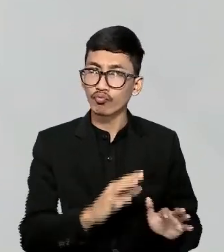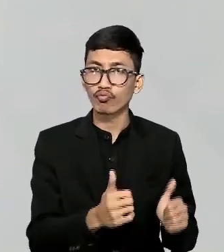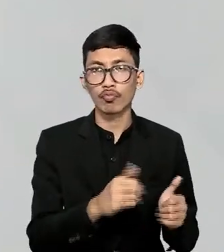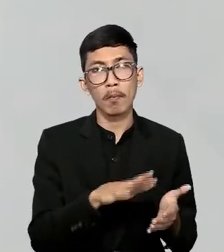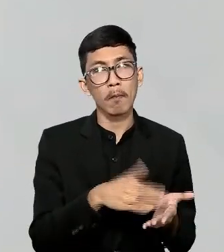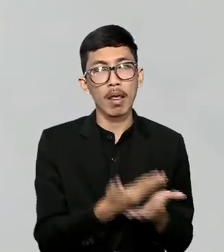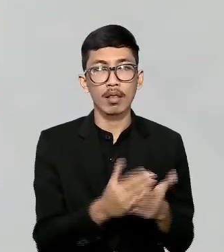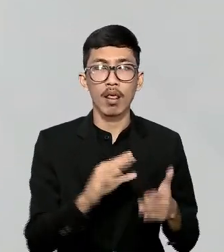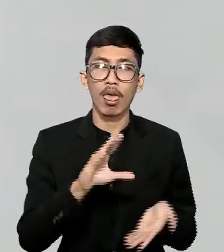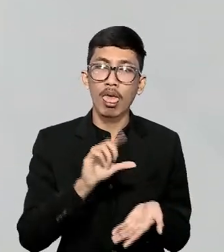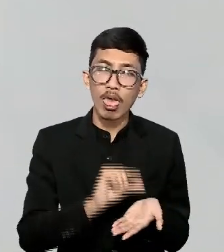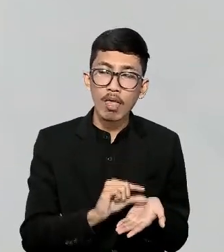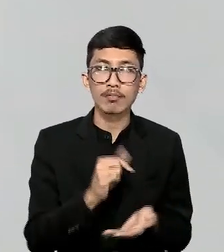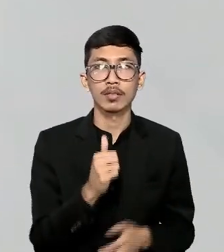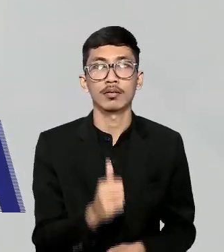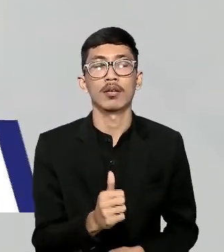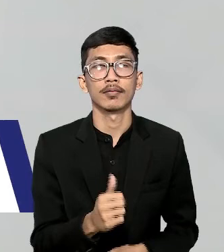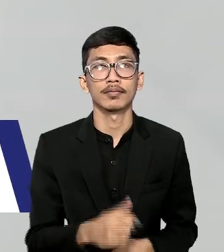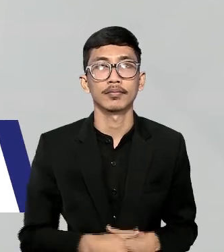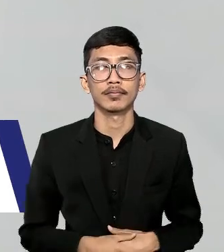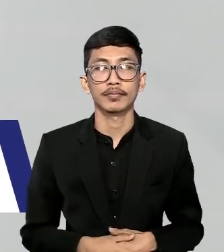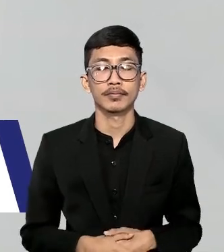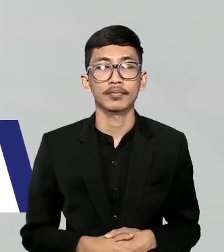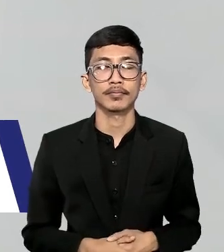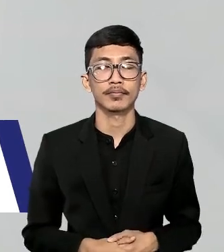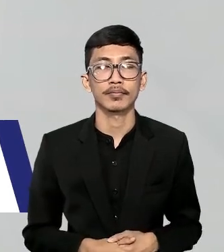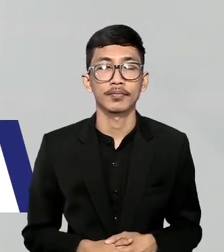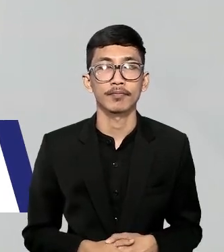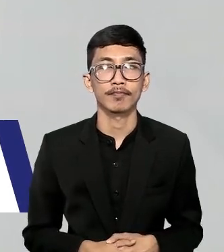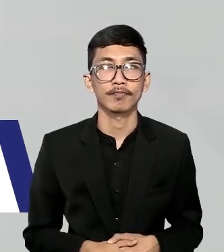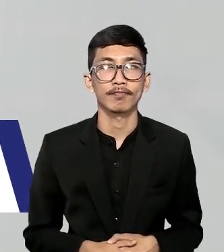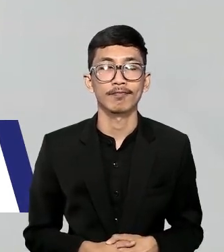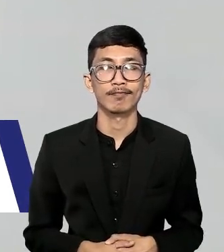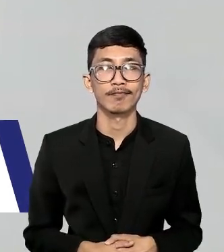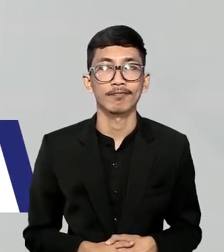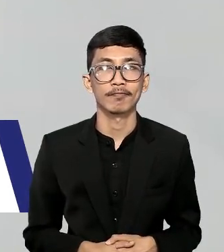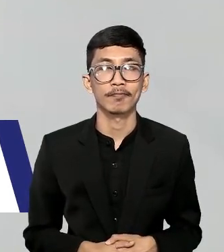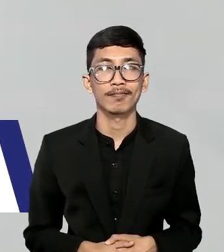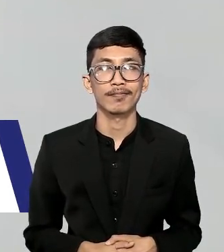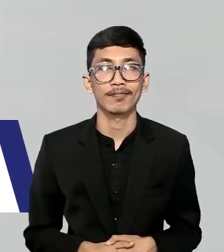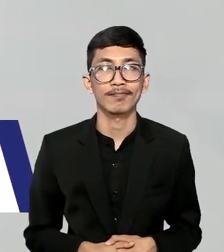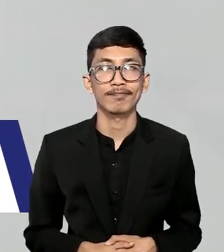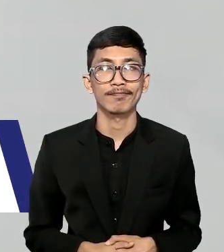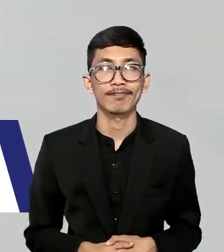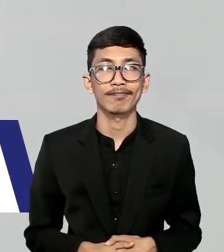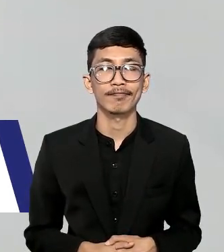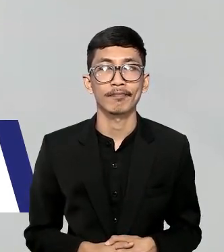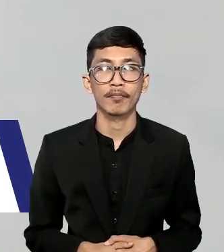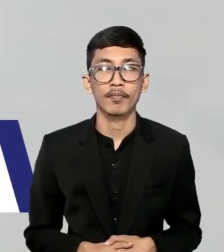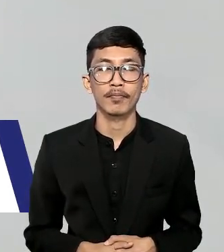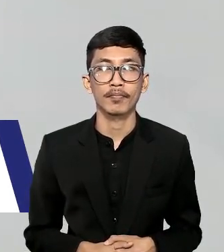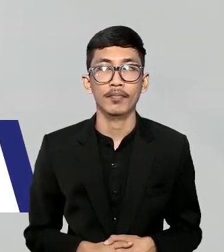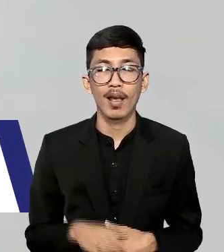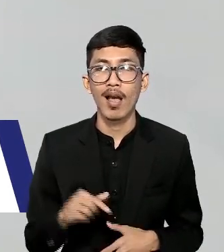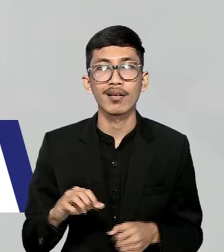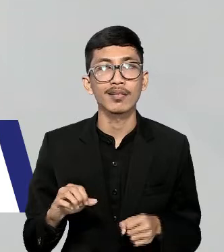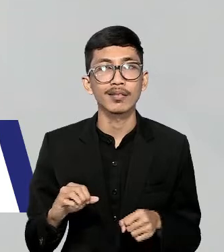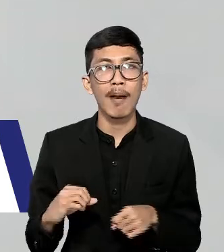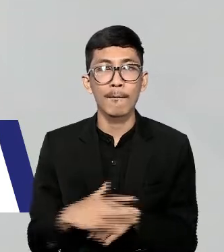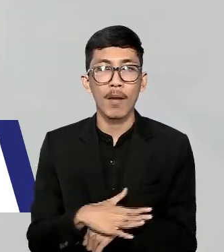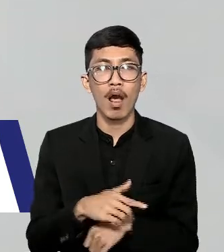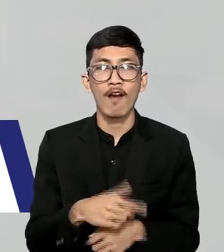datanya sudah ada begitu ya di teman-teman dari sebidang trising Satgas BNPB itu sudah mendata dampak daripada